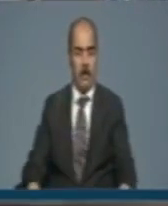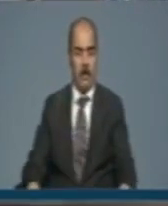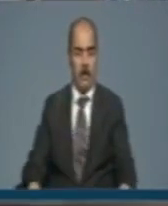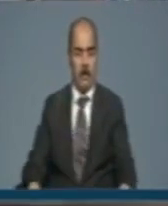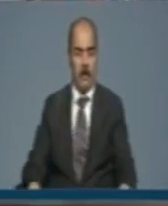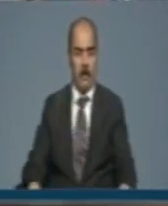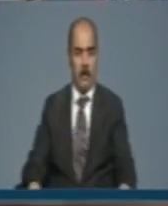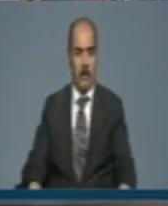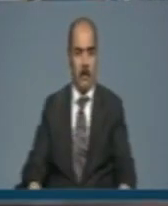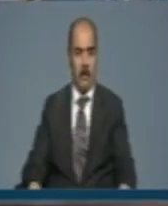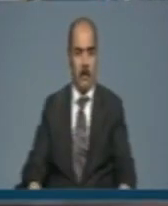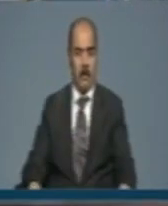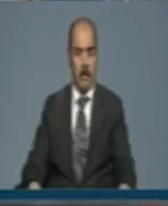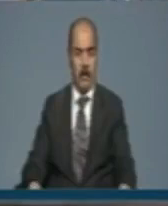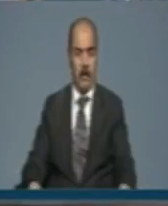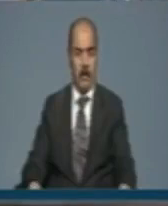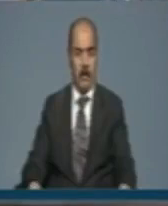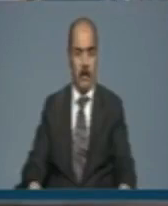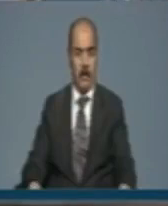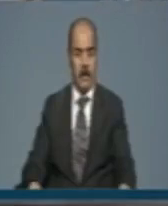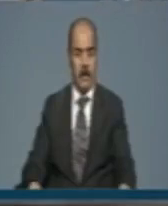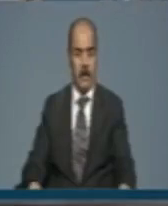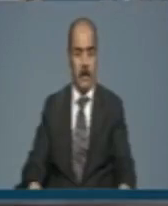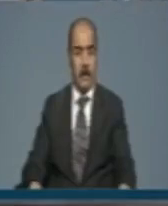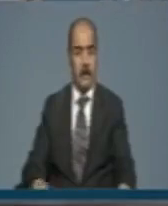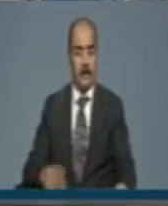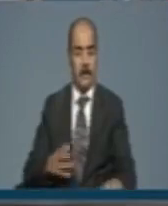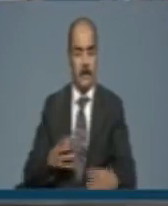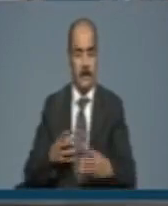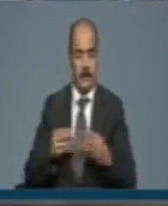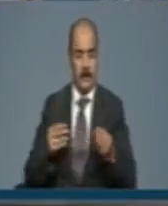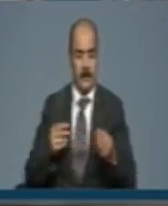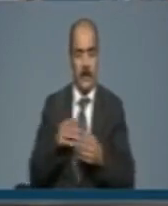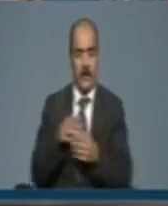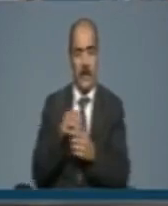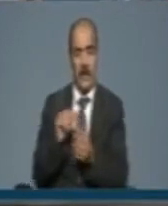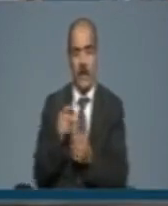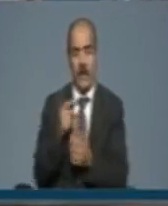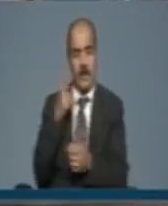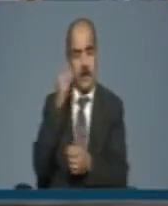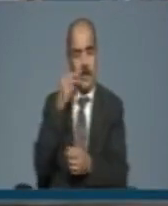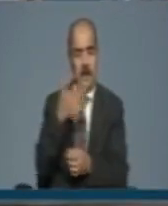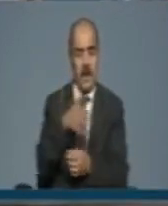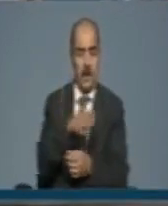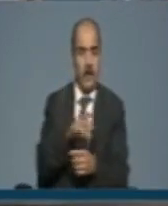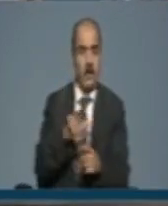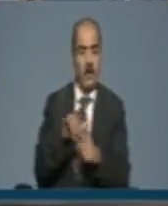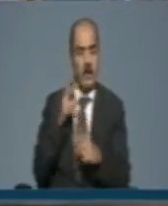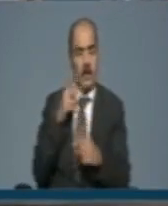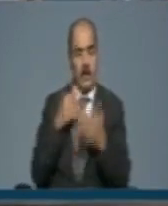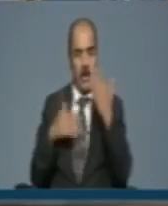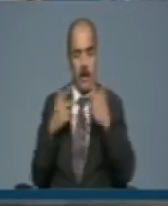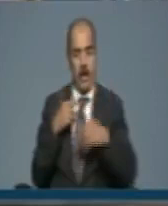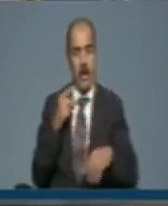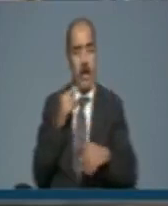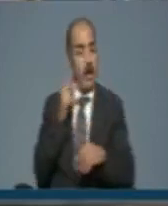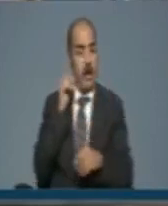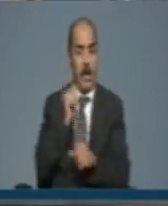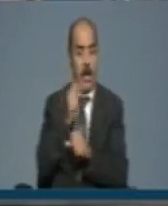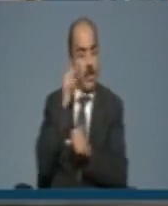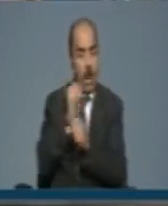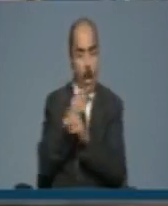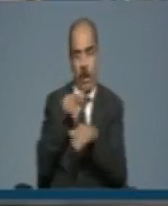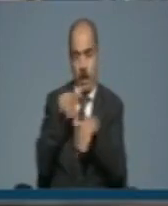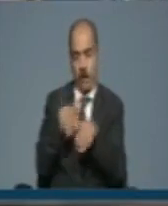قد هناك الكثير من القتلى وقعوا في إسرائيل وإن كندا أيضا تعترف بحق إسرائيل في الدفاع عن نفسها وفقا